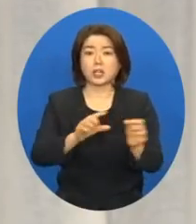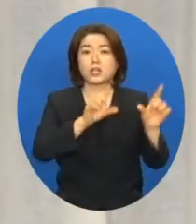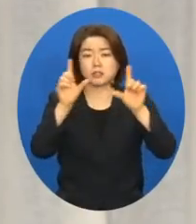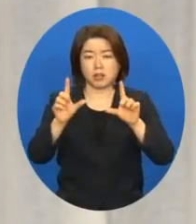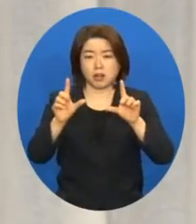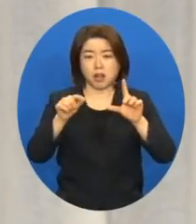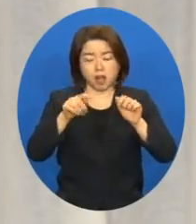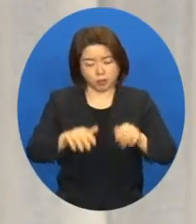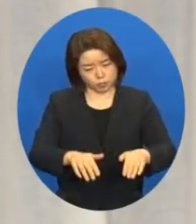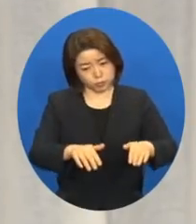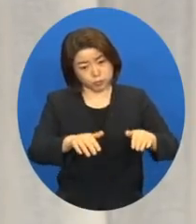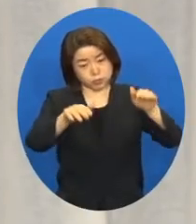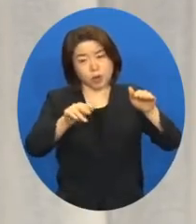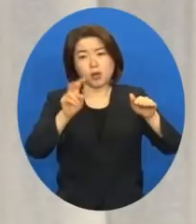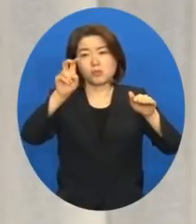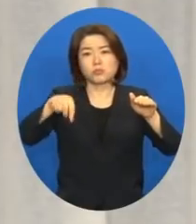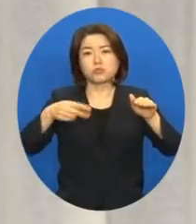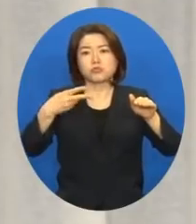나온 거예요.